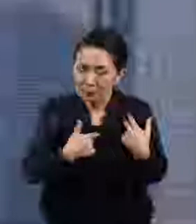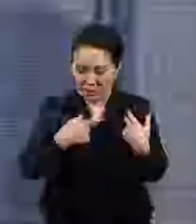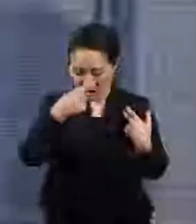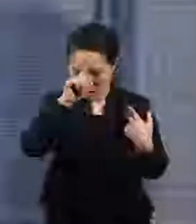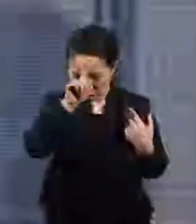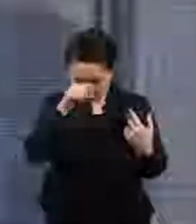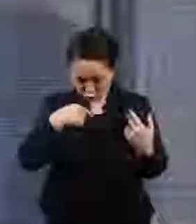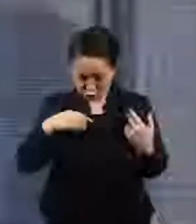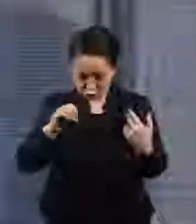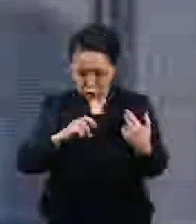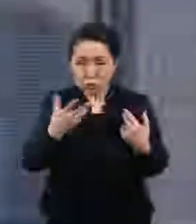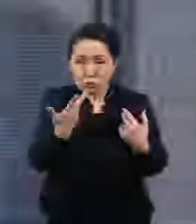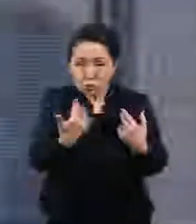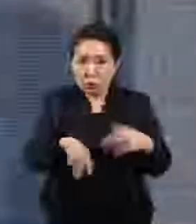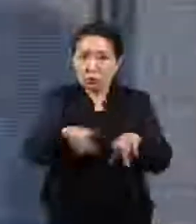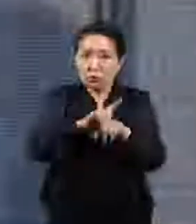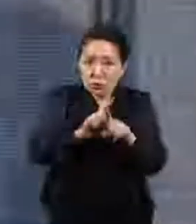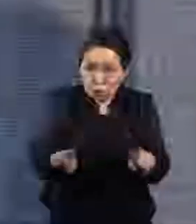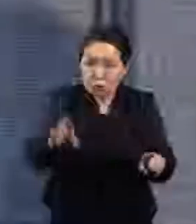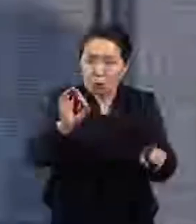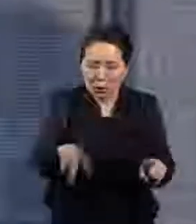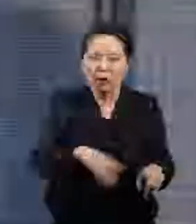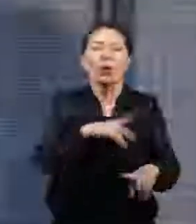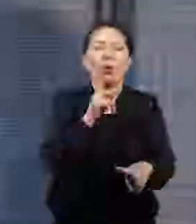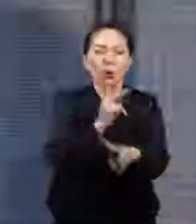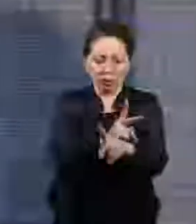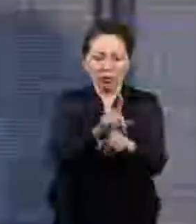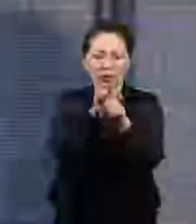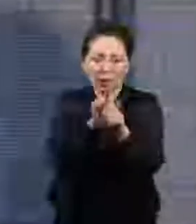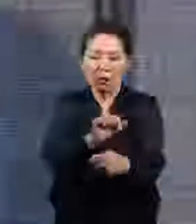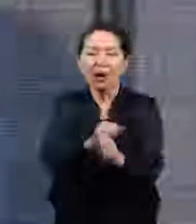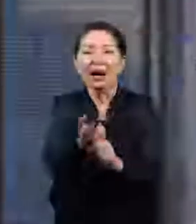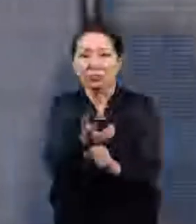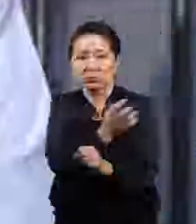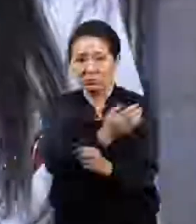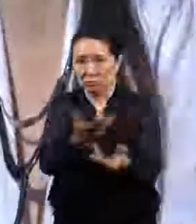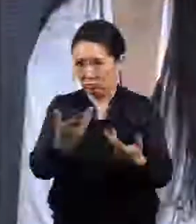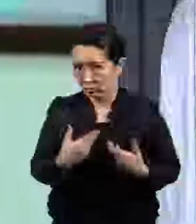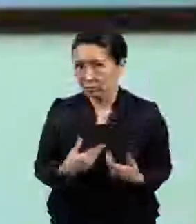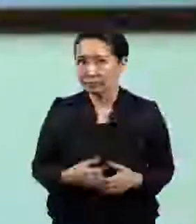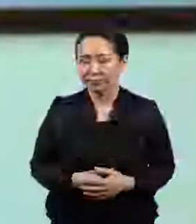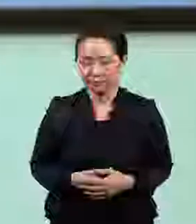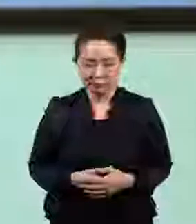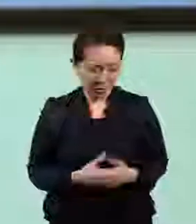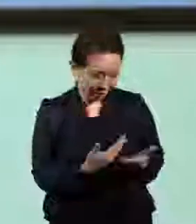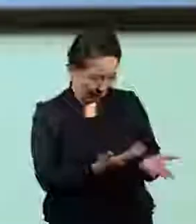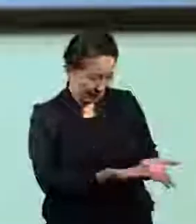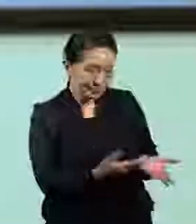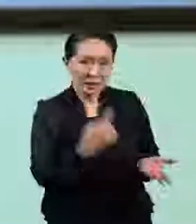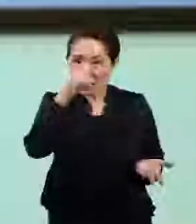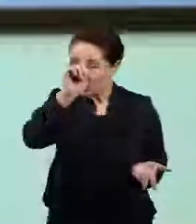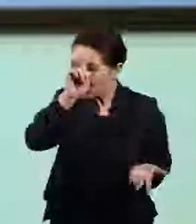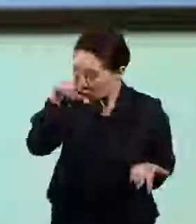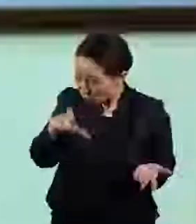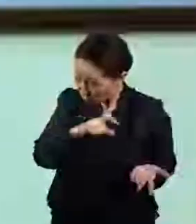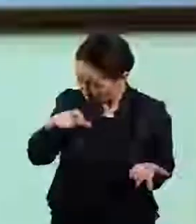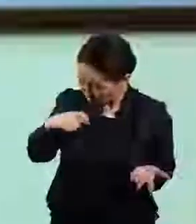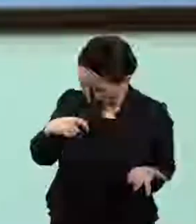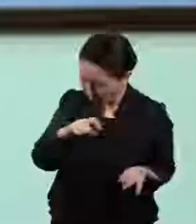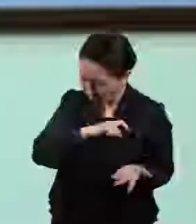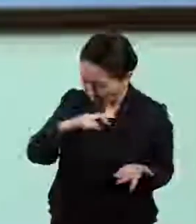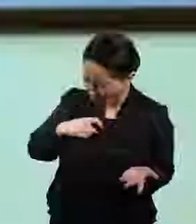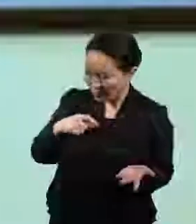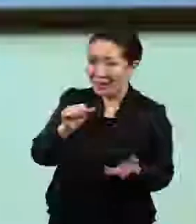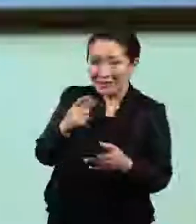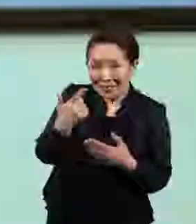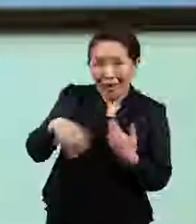зүйн хэм хэмжээг зөрчил хууль заасан тогтоомжийн дагуу хариуцлага хүлээдэг байгаа. За энэ нэмж үйлчлүүлэгчийн хувийн орон зай ба нууцыг хадгалах,